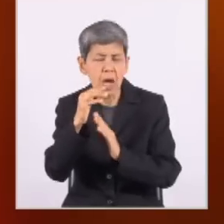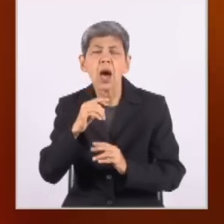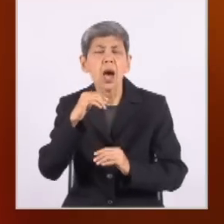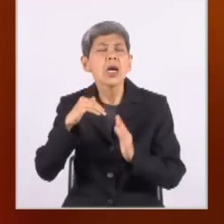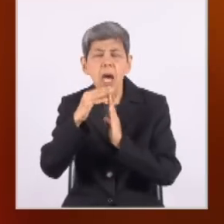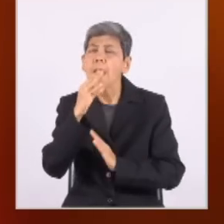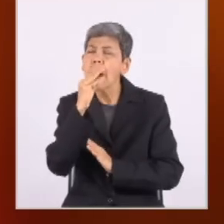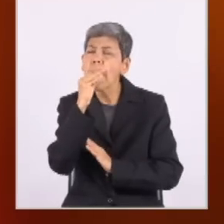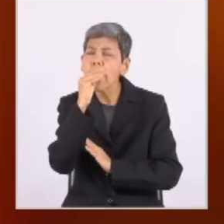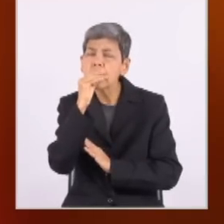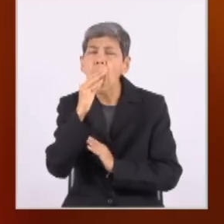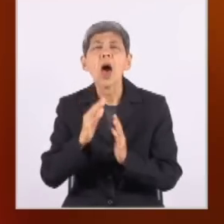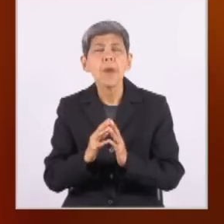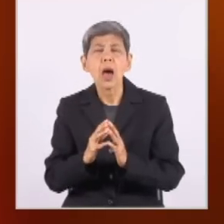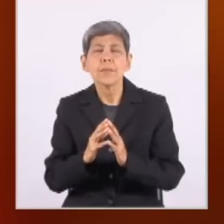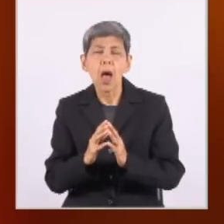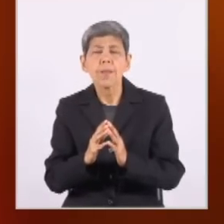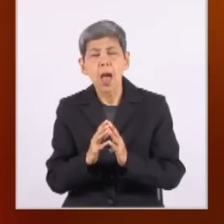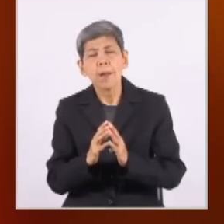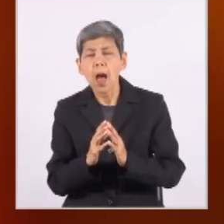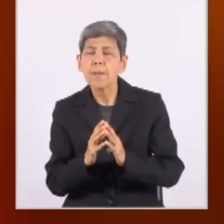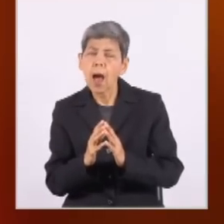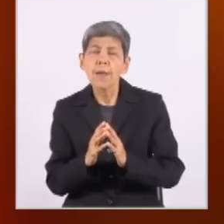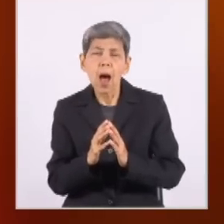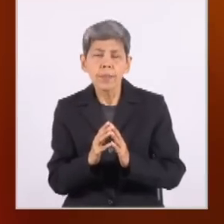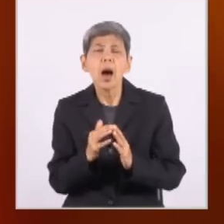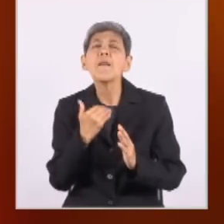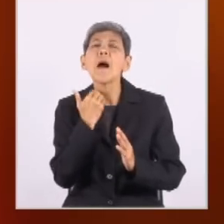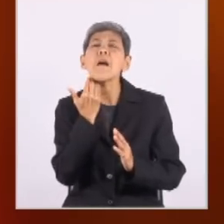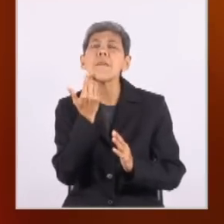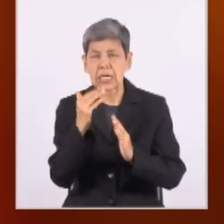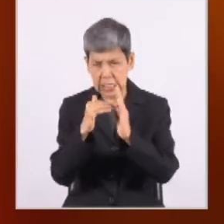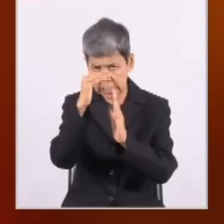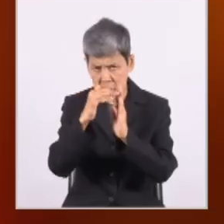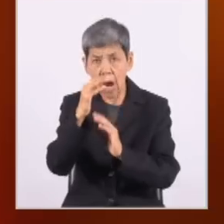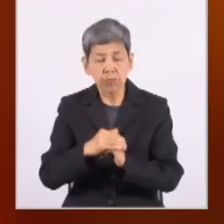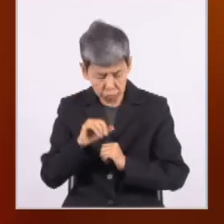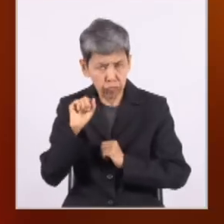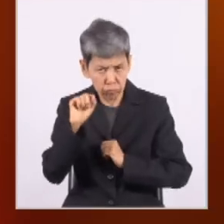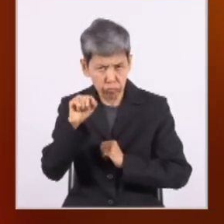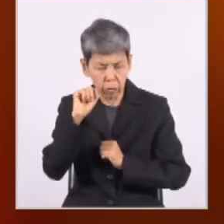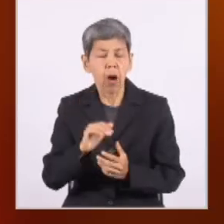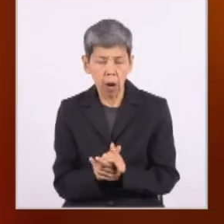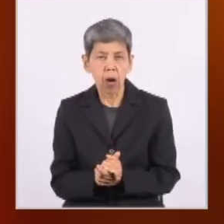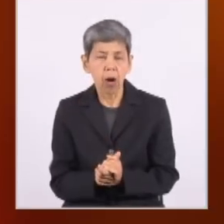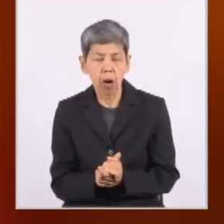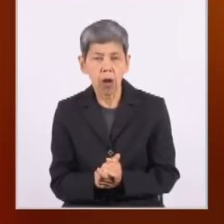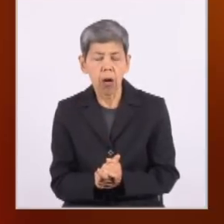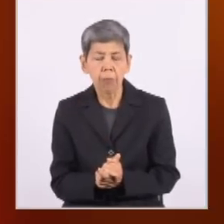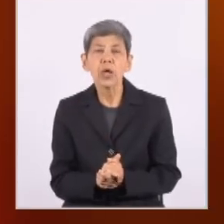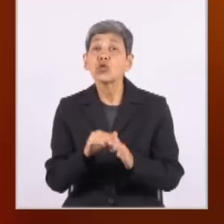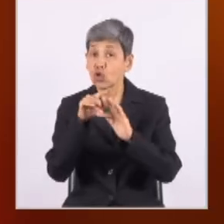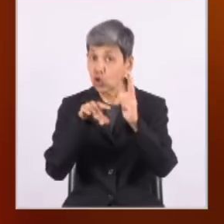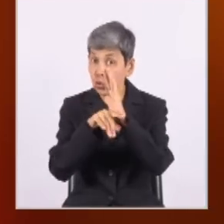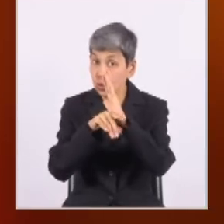นี้นะโมตัสสะภะคะวะโตสาวะกะสังโฆแบบนี้เลยนะครับที่ชลบุรี